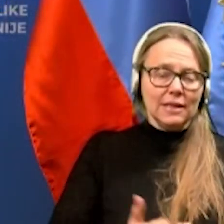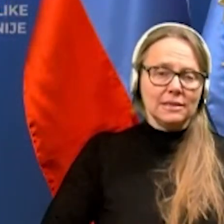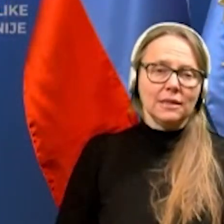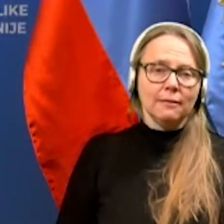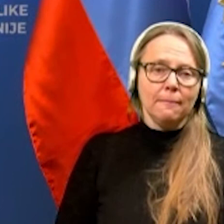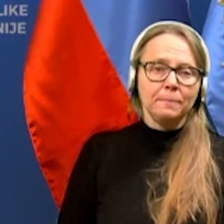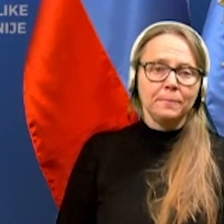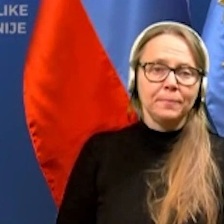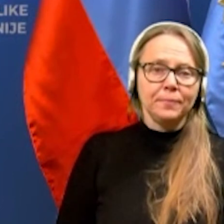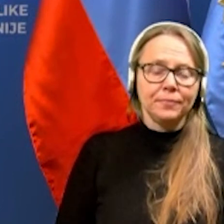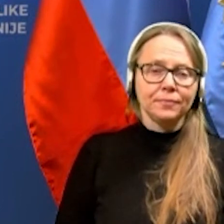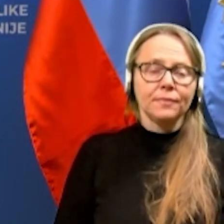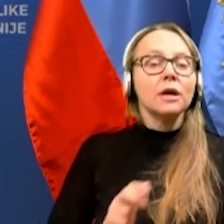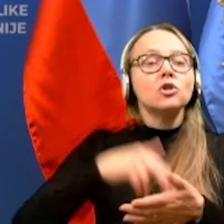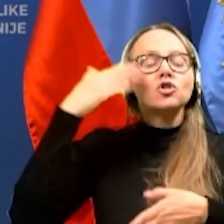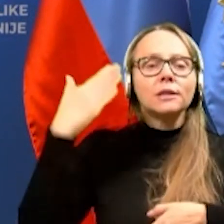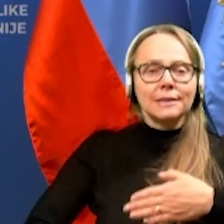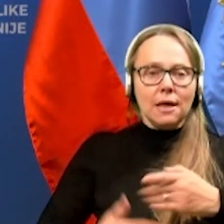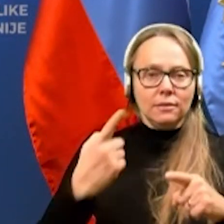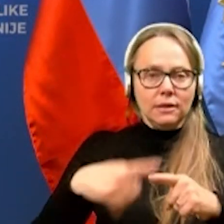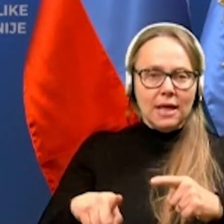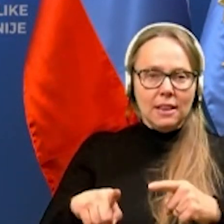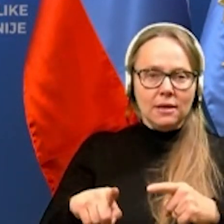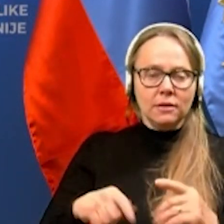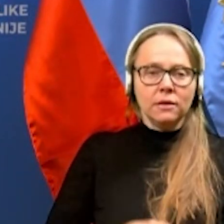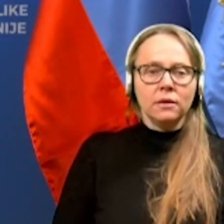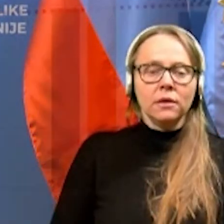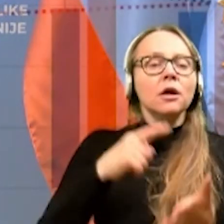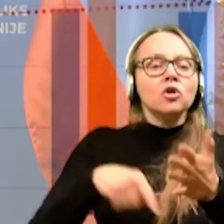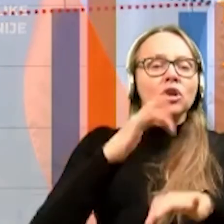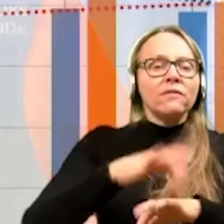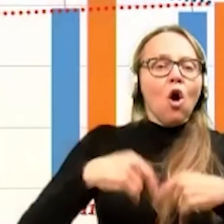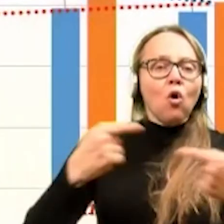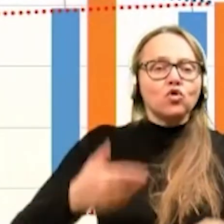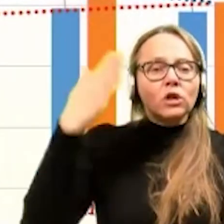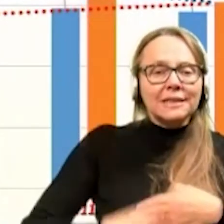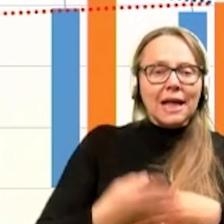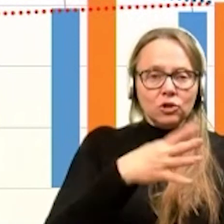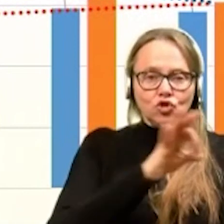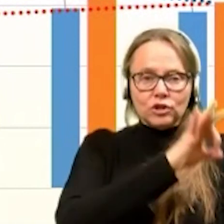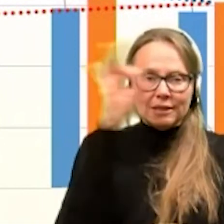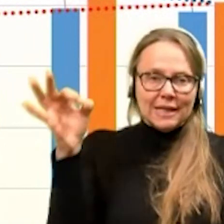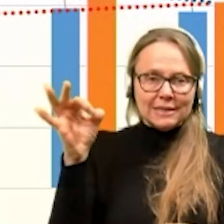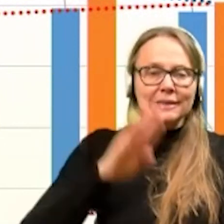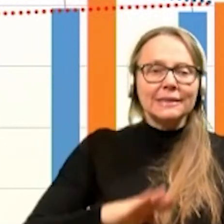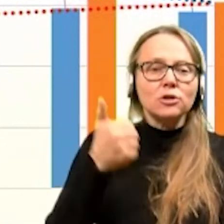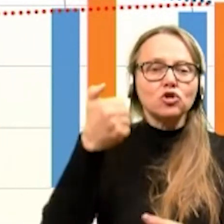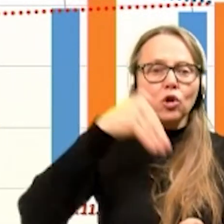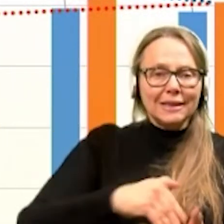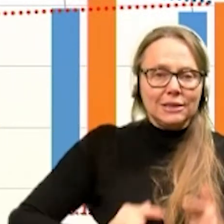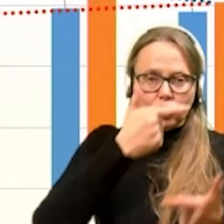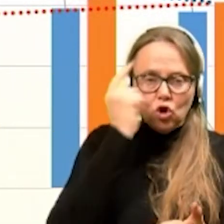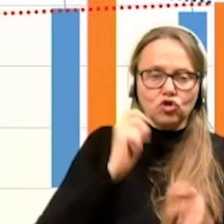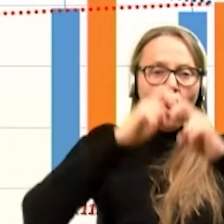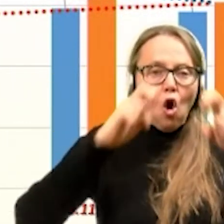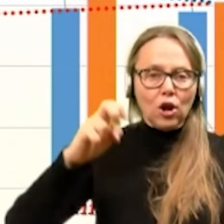In še zadnji del, število okuženih zadnjih 14 dneh na 100 tisoč prebivalcev v Gorenjski